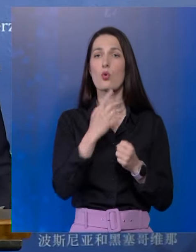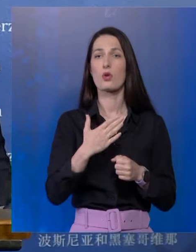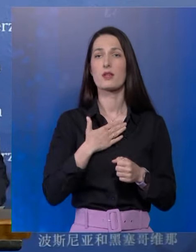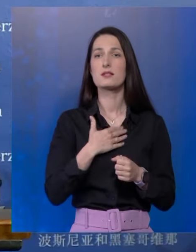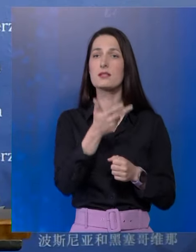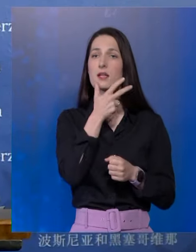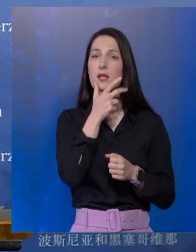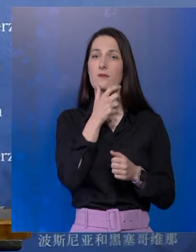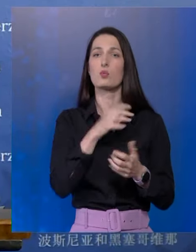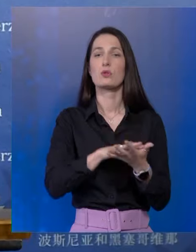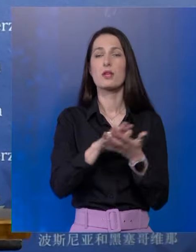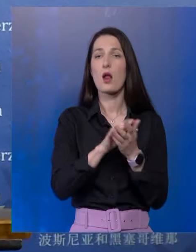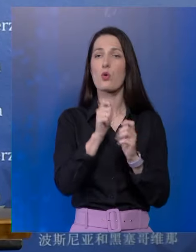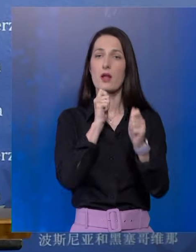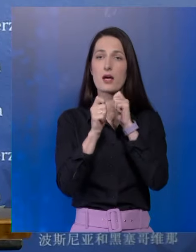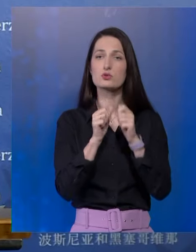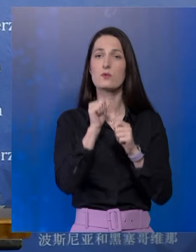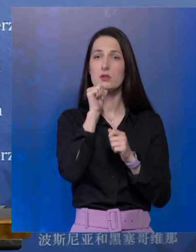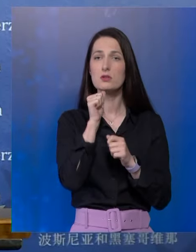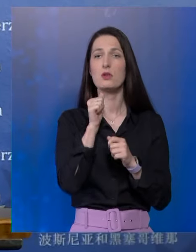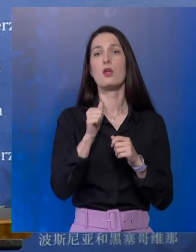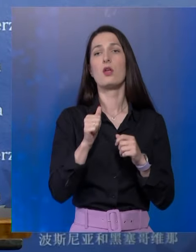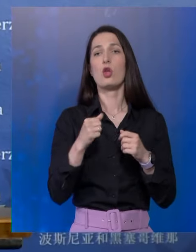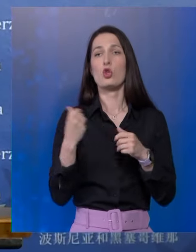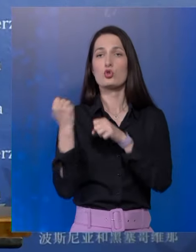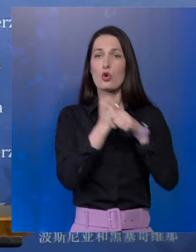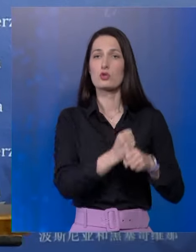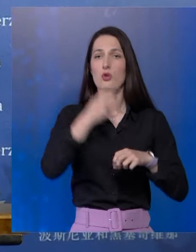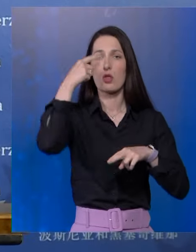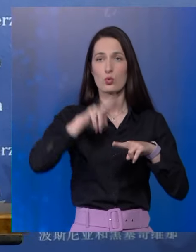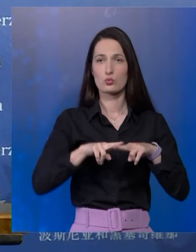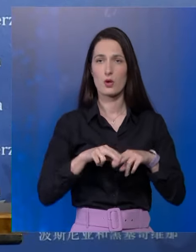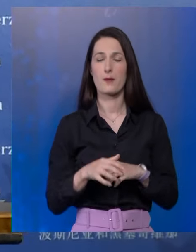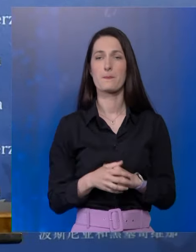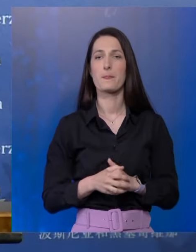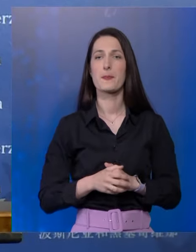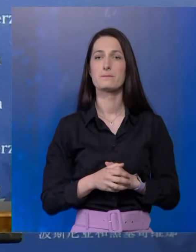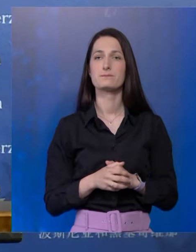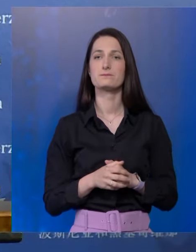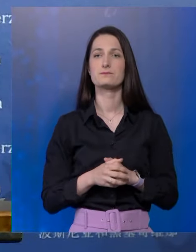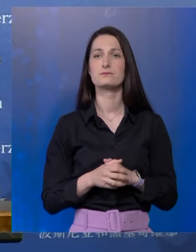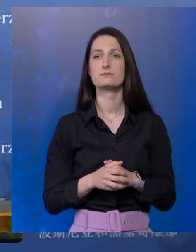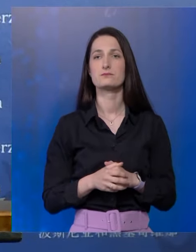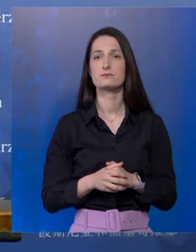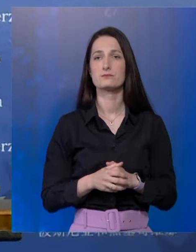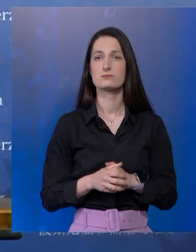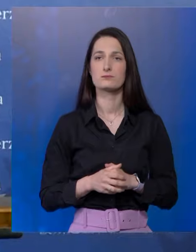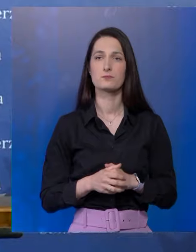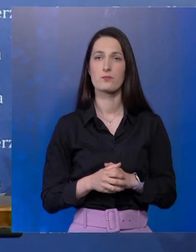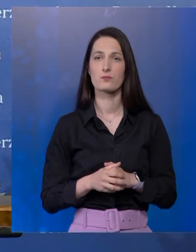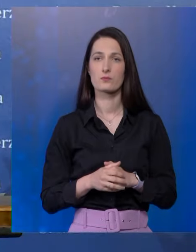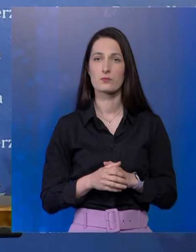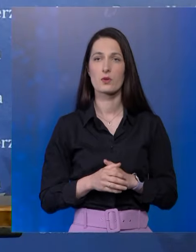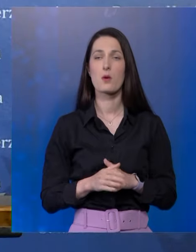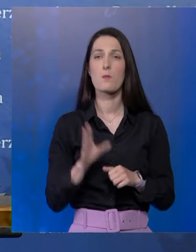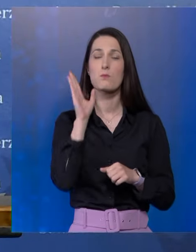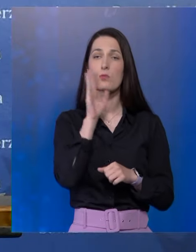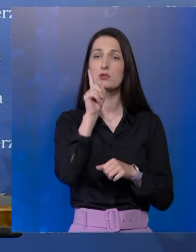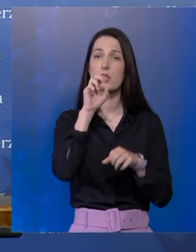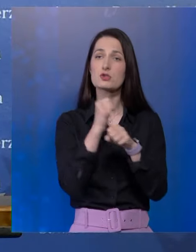odnosno tim za pregovaranje. Sve su to zapravo aktivnosti koje zahtijevaju od nas dijalog, razgovor i